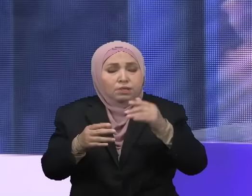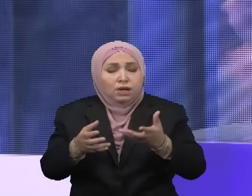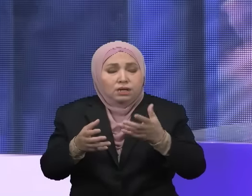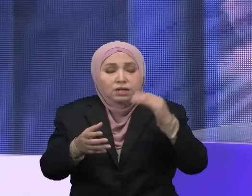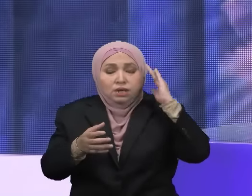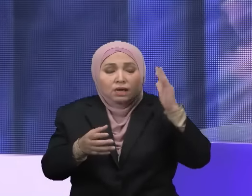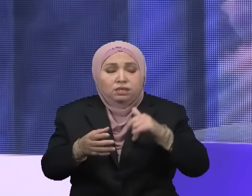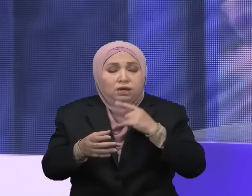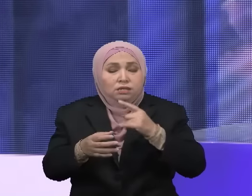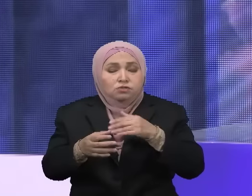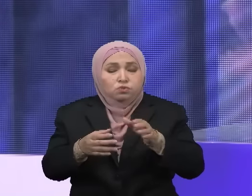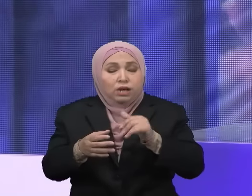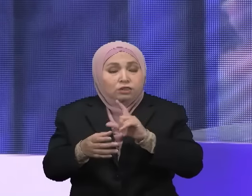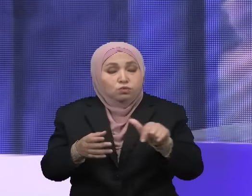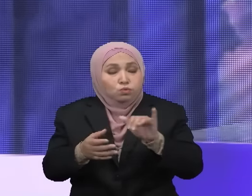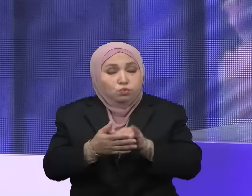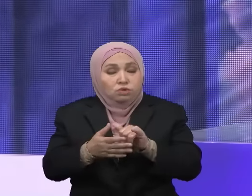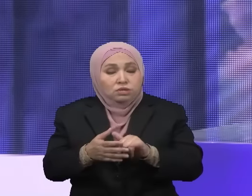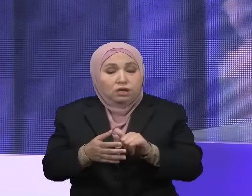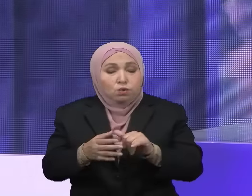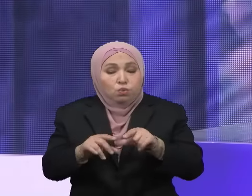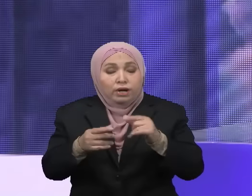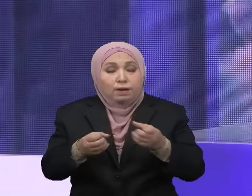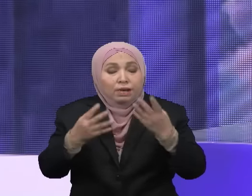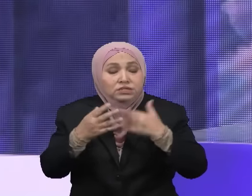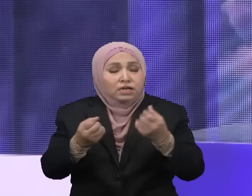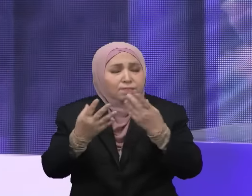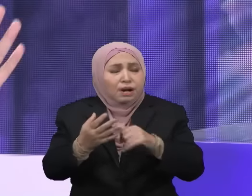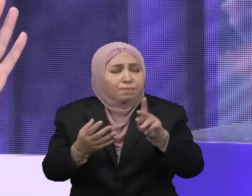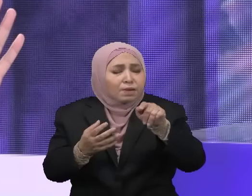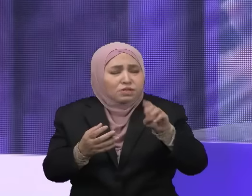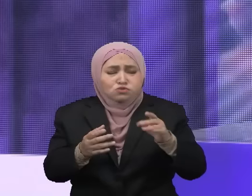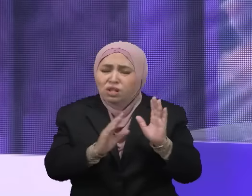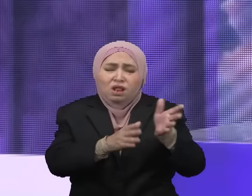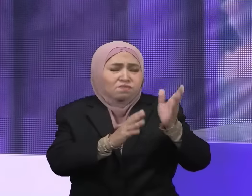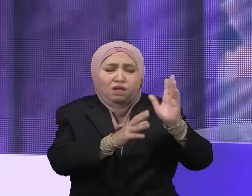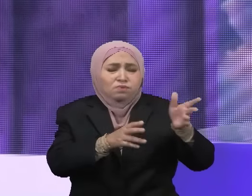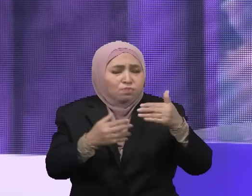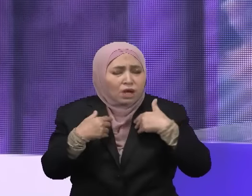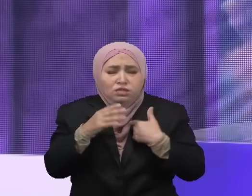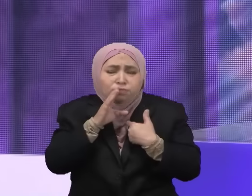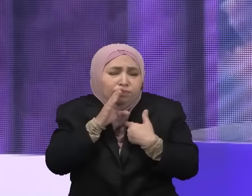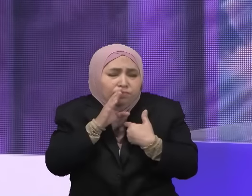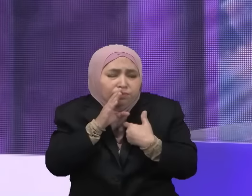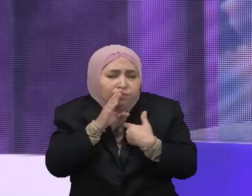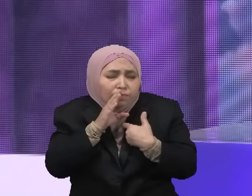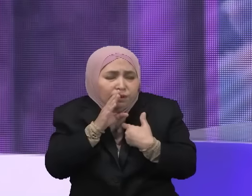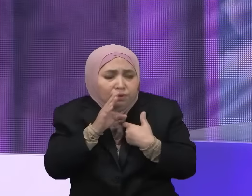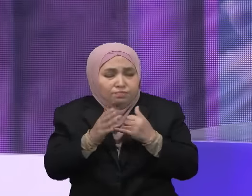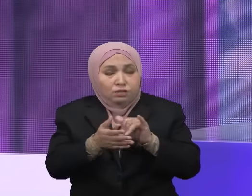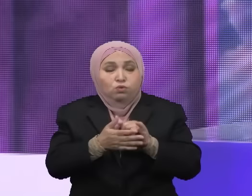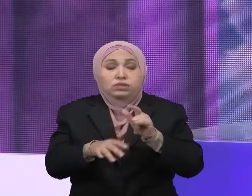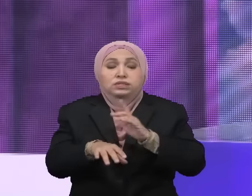dia akan bisik. Dia kata, dah cukup lah tu. Kan? Quran dah banyak dah, dah berapa episod dah, cukup, tinggalkan. Dia ada bisik-bisik tersebut, dan